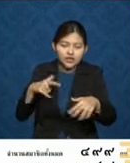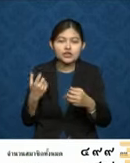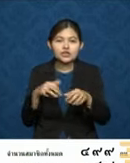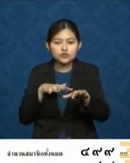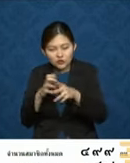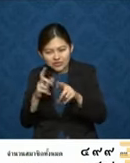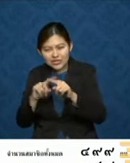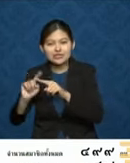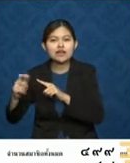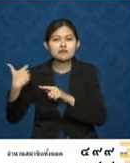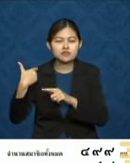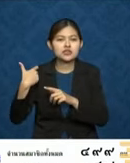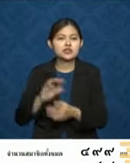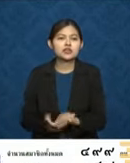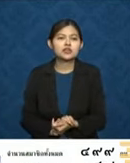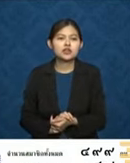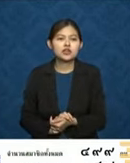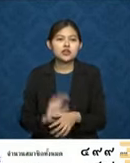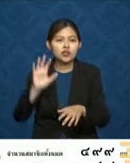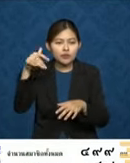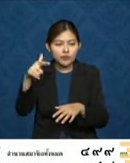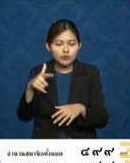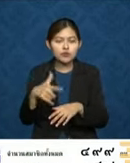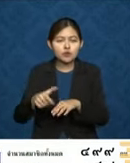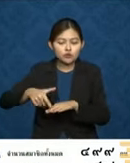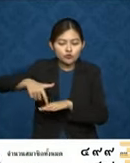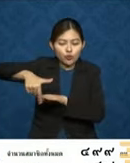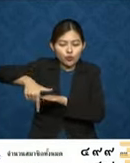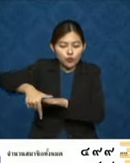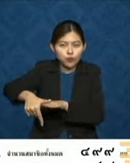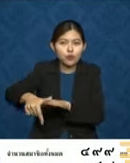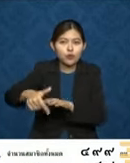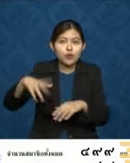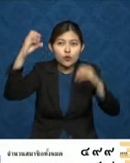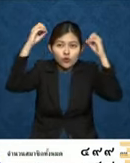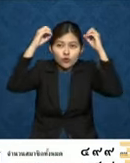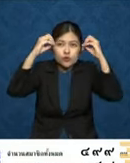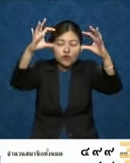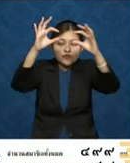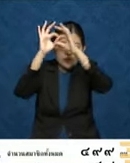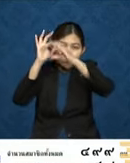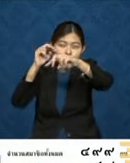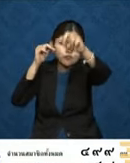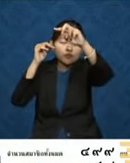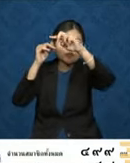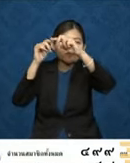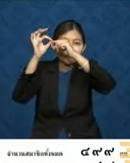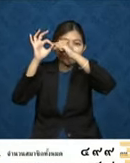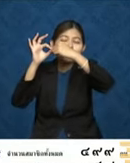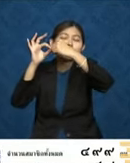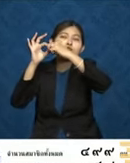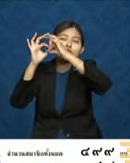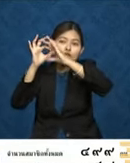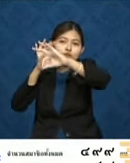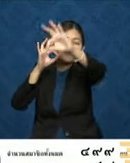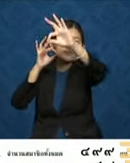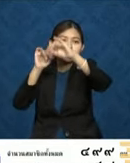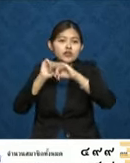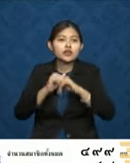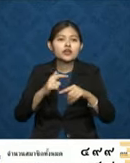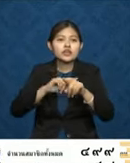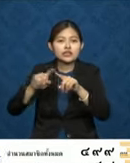จุดเจาะฟุตบาและถนนเข้าซอยต่างๆเพื่อติดตั้งเสาไฟฟ้าสสว่างบริเวณฟุตบาตแนวเส้นถนนเทพลักษณ์ฝั่งขาว